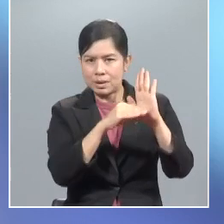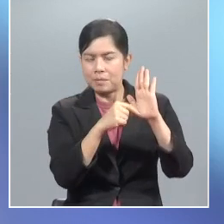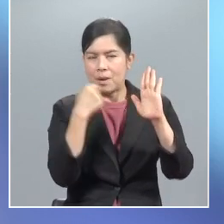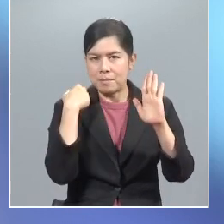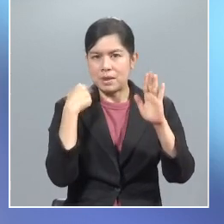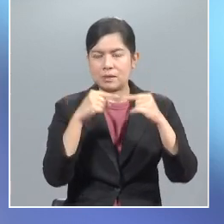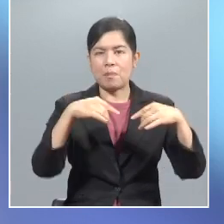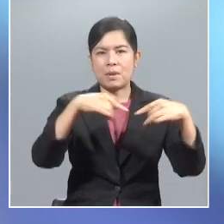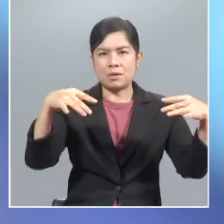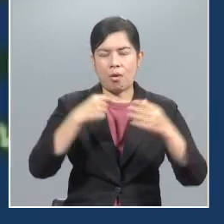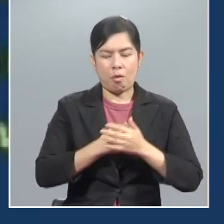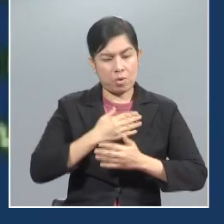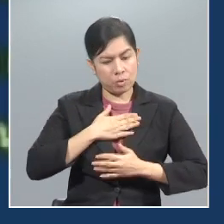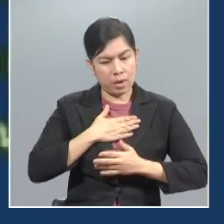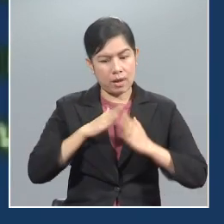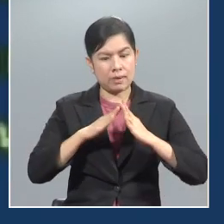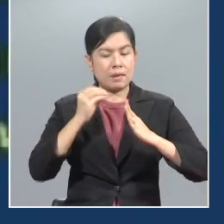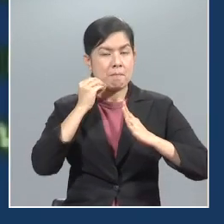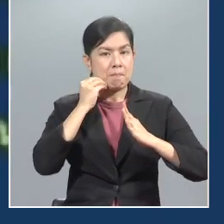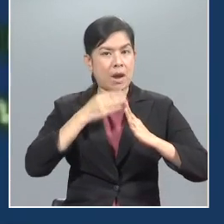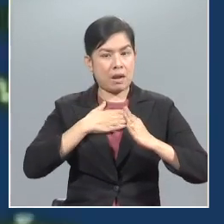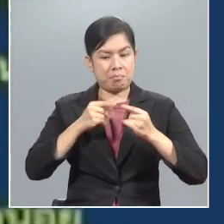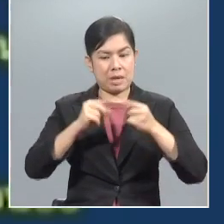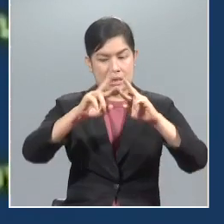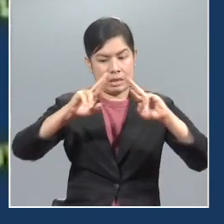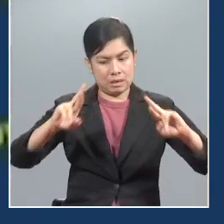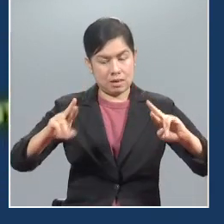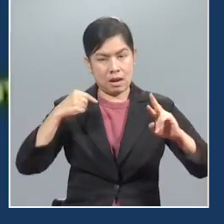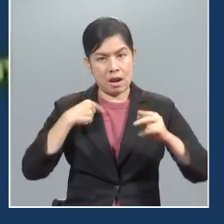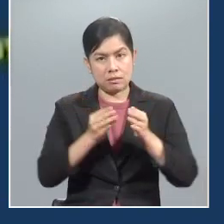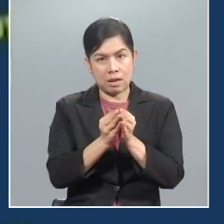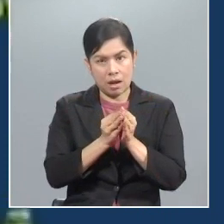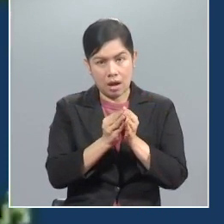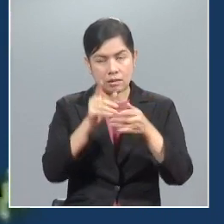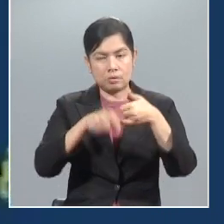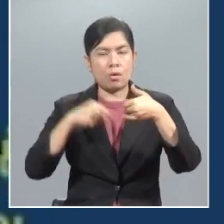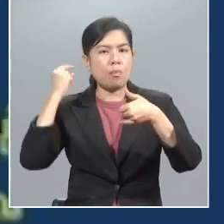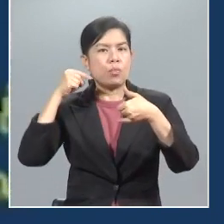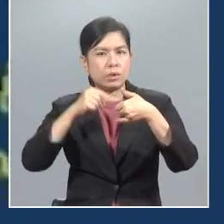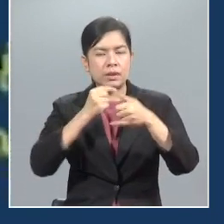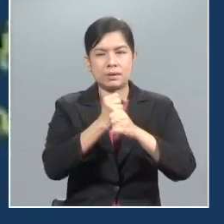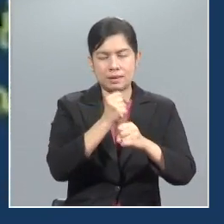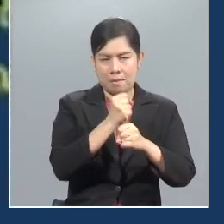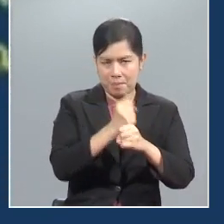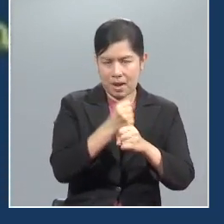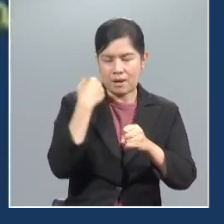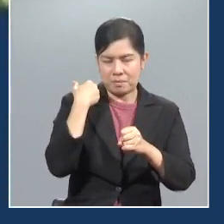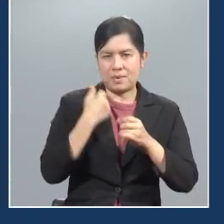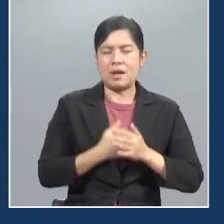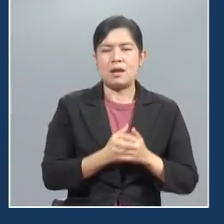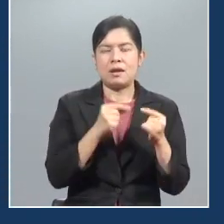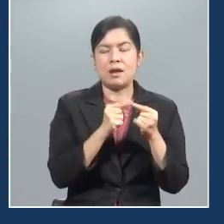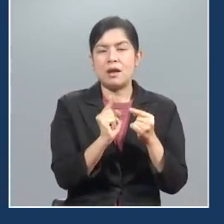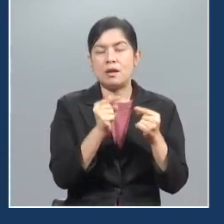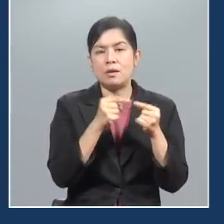เื่อนจากบ้านของตน เป็ร้านอาหารรมหาดผู้หิงที่ติดโควิด เป็นลกจ้างช่งท่วของทางร้านมีห้องพัให้เขาอย